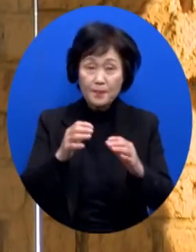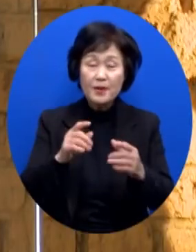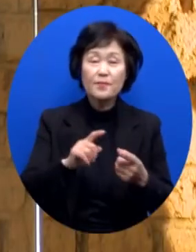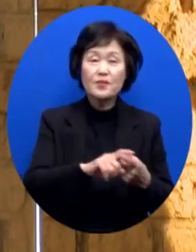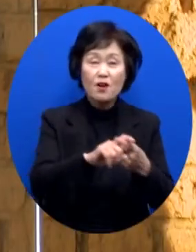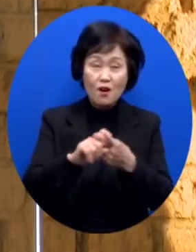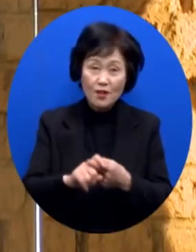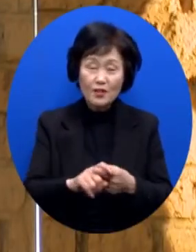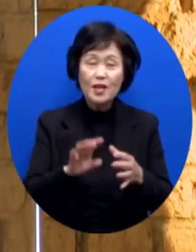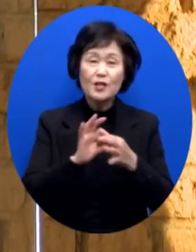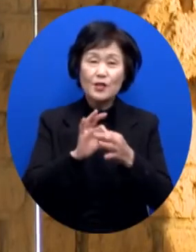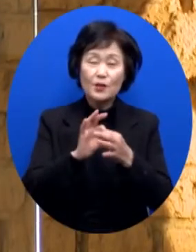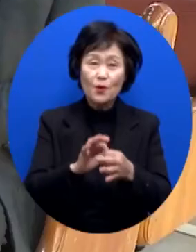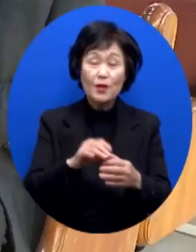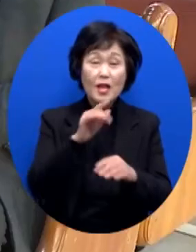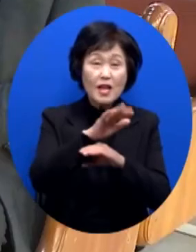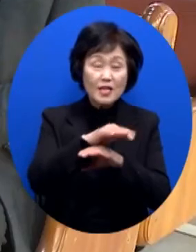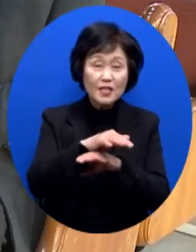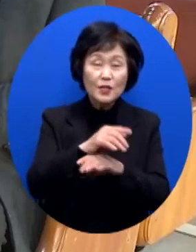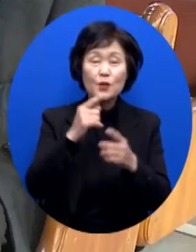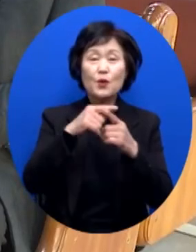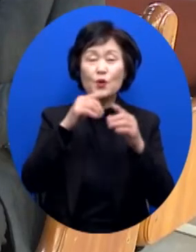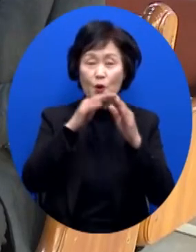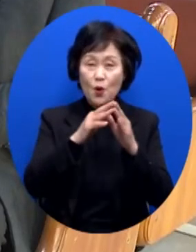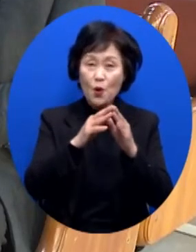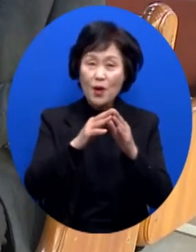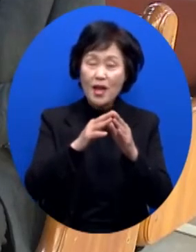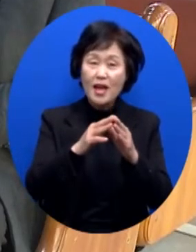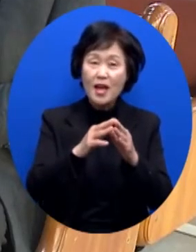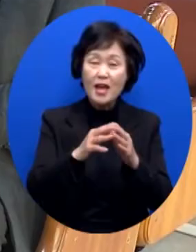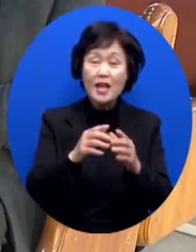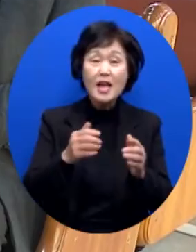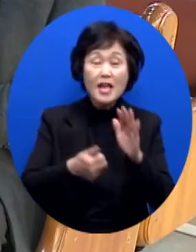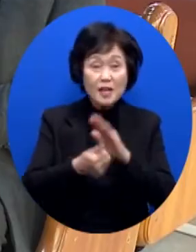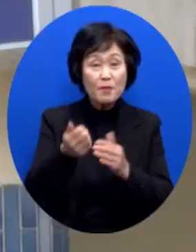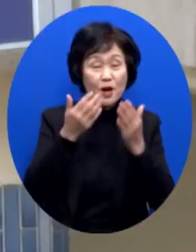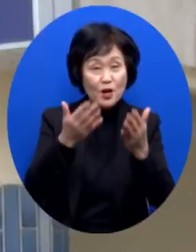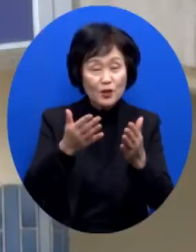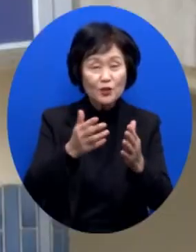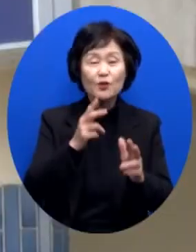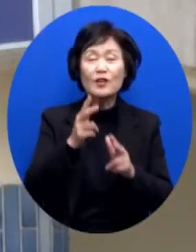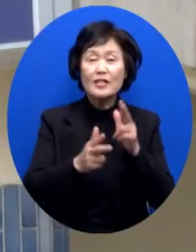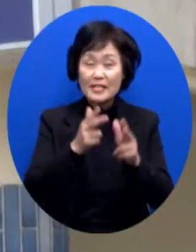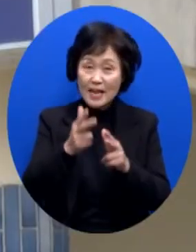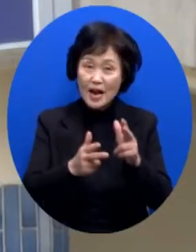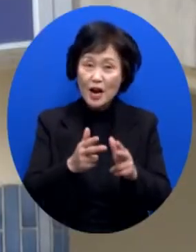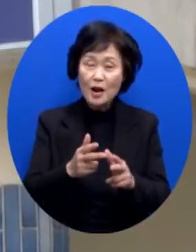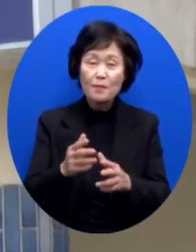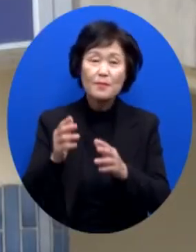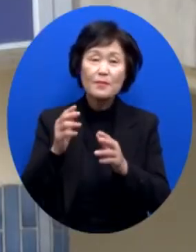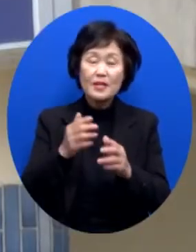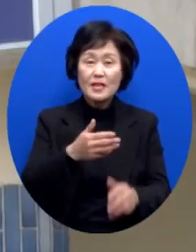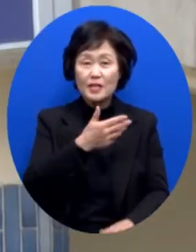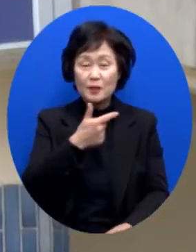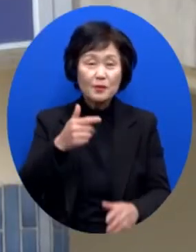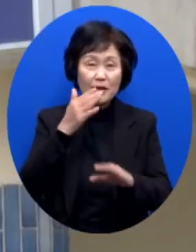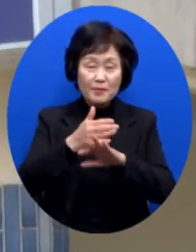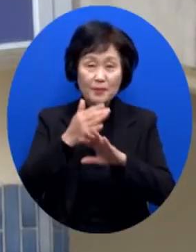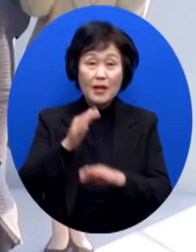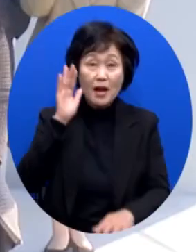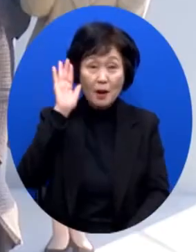지역의 소망을 심는 1 성현의 프로젝트이다 제주 희망 교회를 시작으로 계속해서 아름다운 소식을 전해 나가길